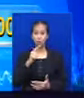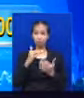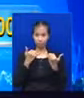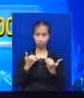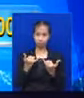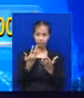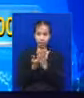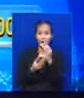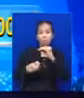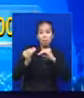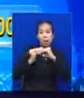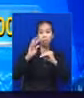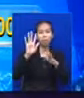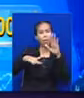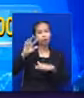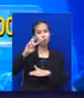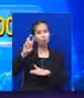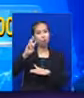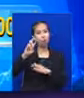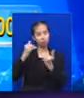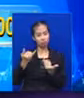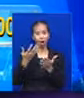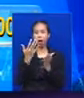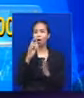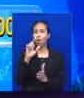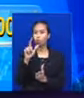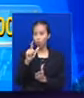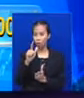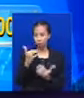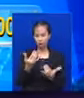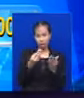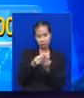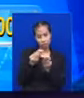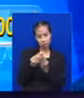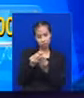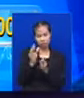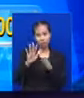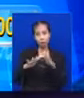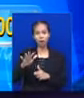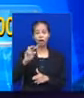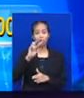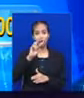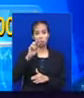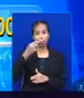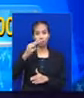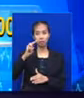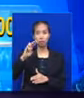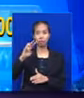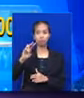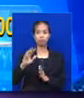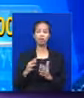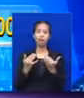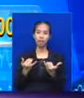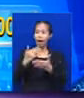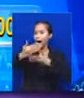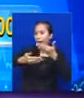ได้ถึง200บาทต่อบาททองคำทำให้ทองคำแท่งราคาที่ร้านทองรับซื้อคืนอยู่ที่บาทละ 25,50 บาท